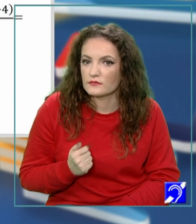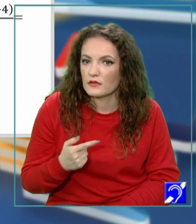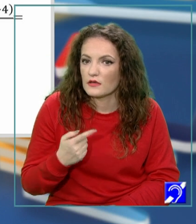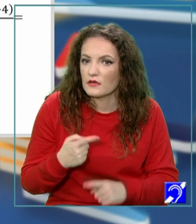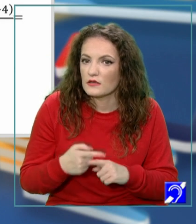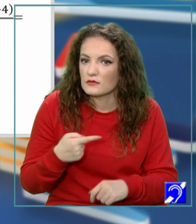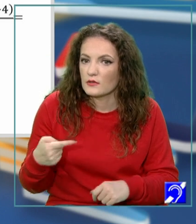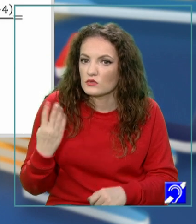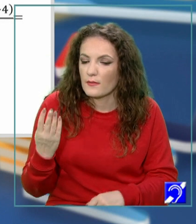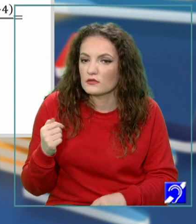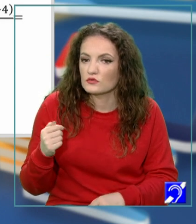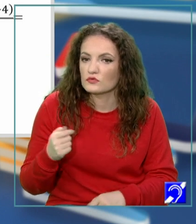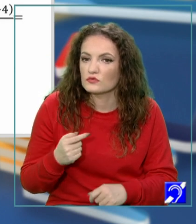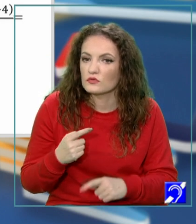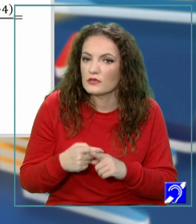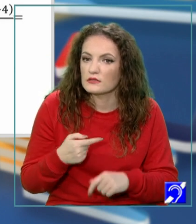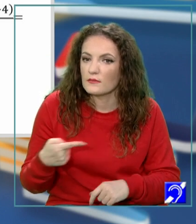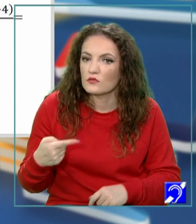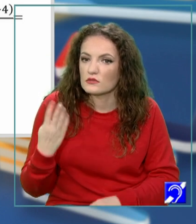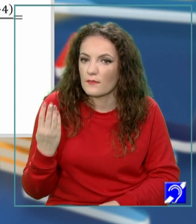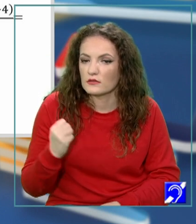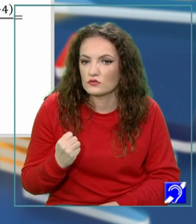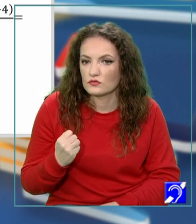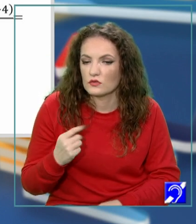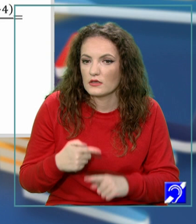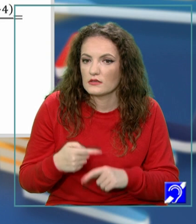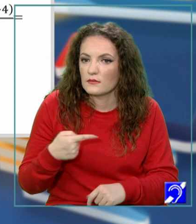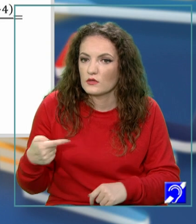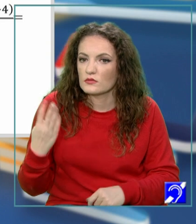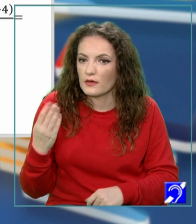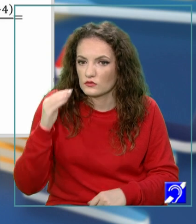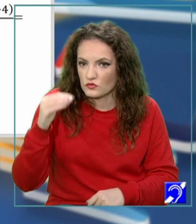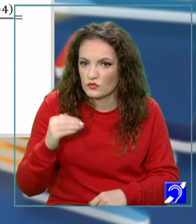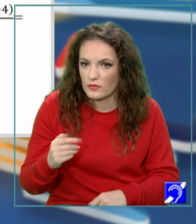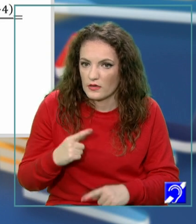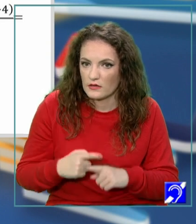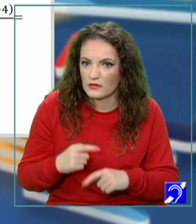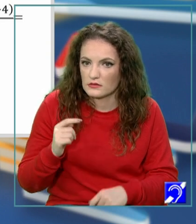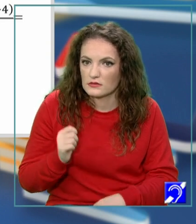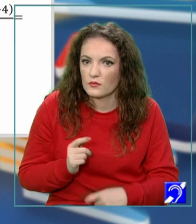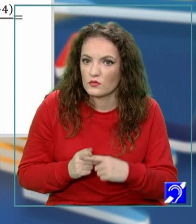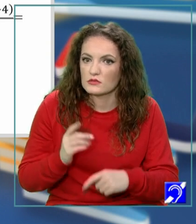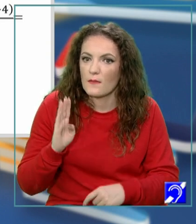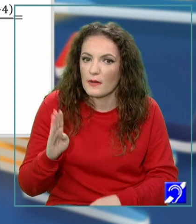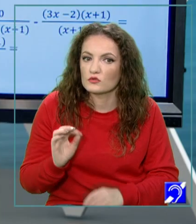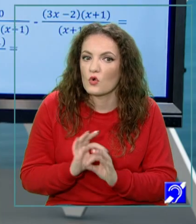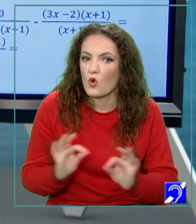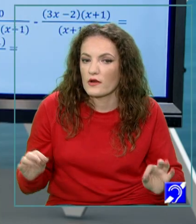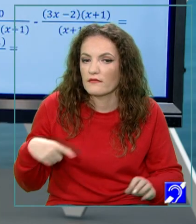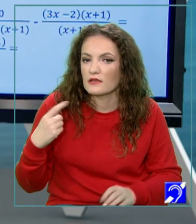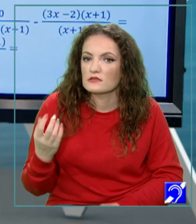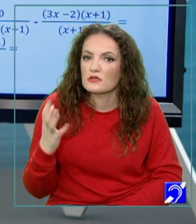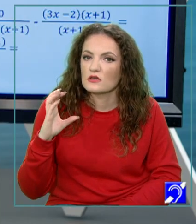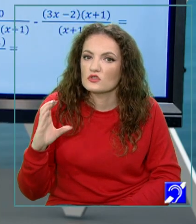4 și voi obține x minus 4 supra x plus 4. Deci rezultatul meu corect este punctul C.